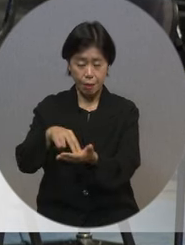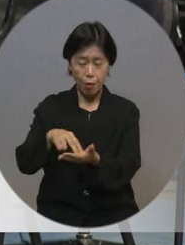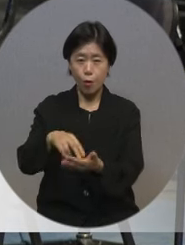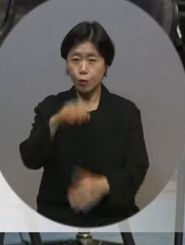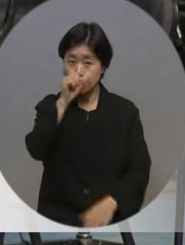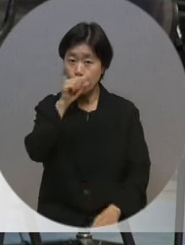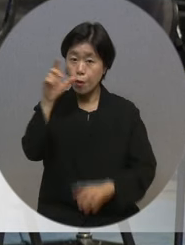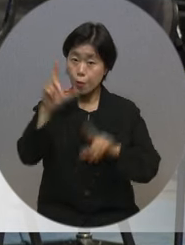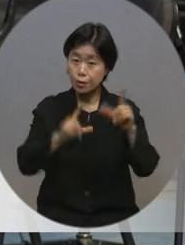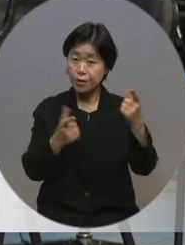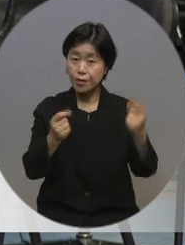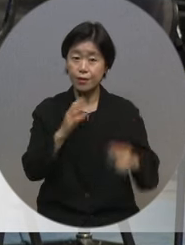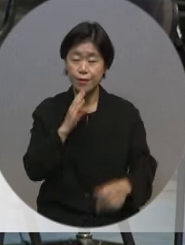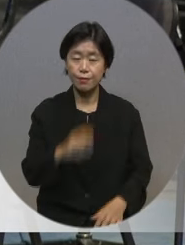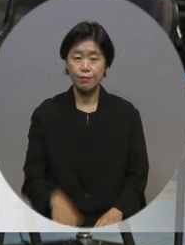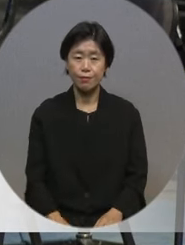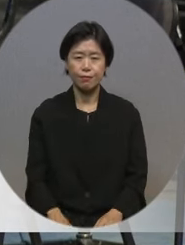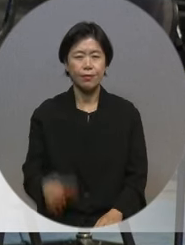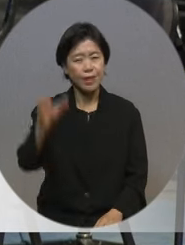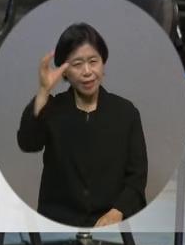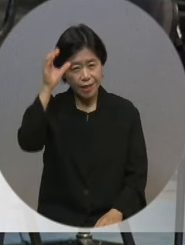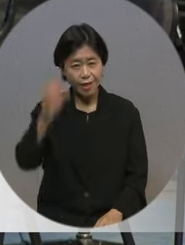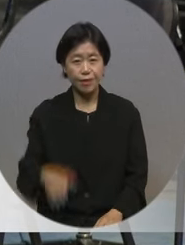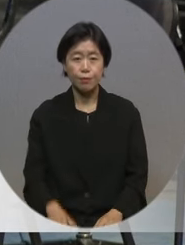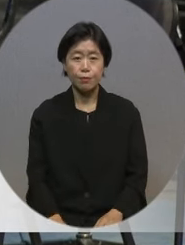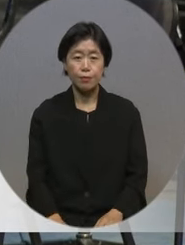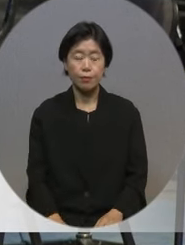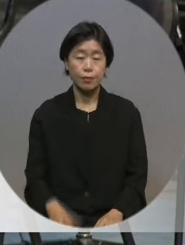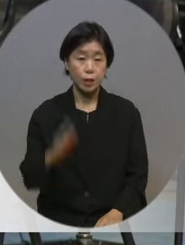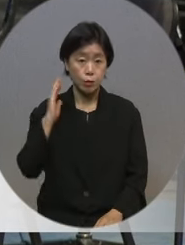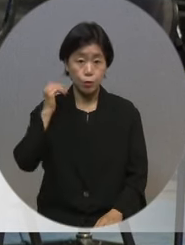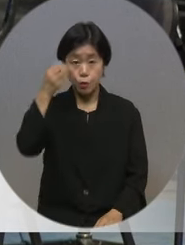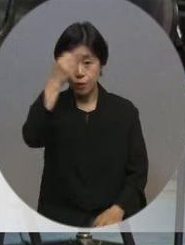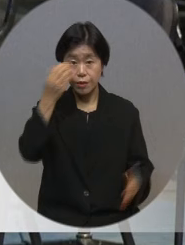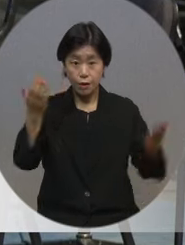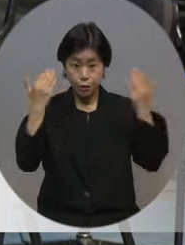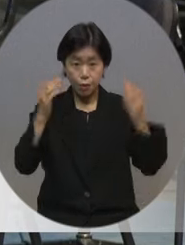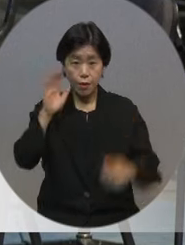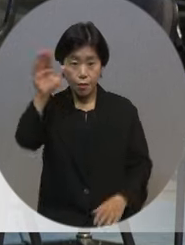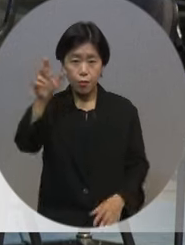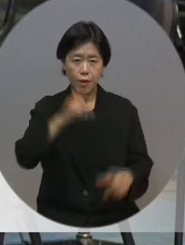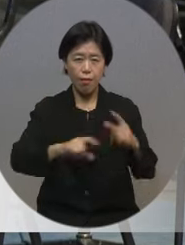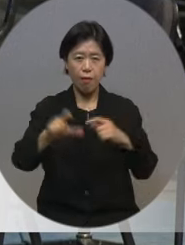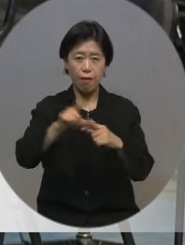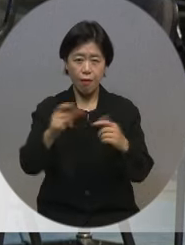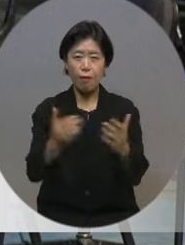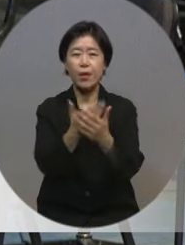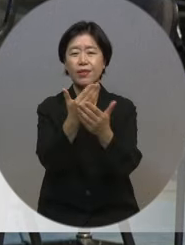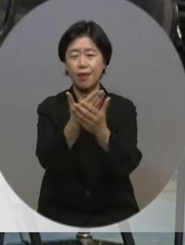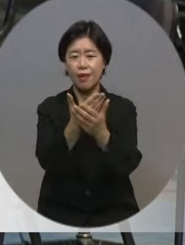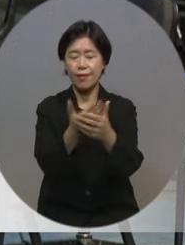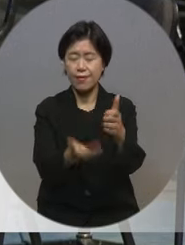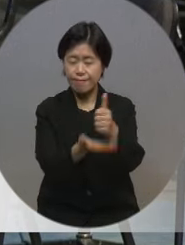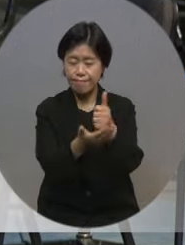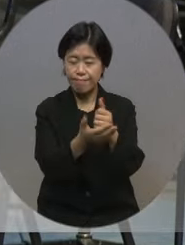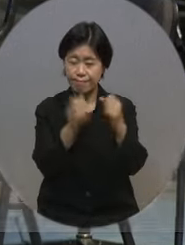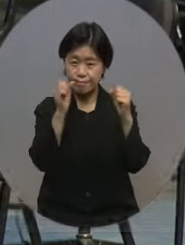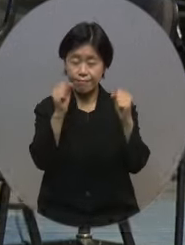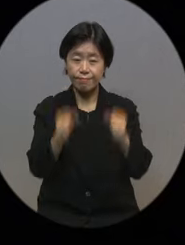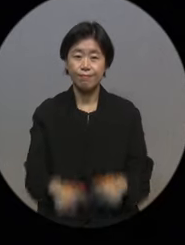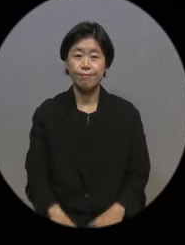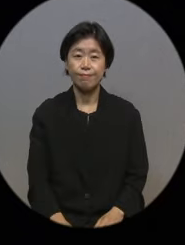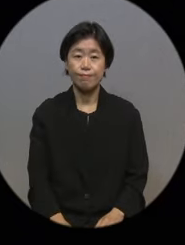모습이라고 생각합니다. 기대하겠습니다. 의정부 고등학교 앞으로 무한한 발전 응원하도록